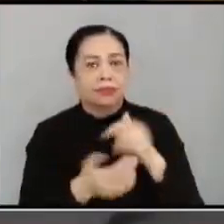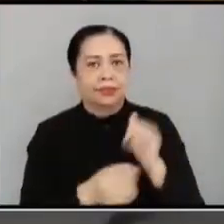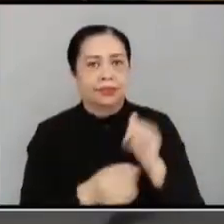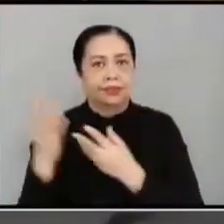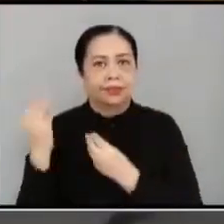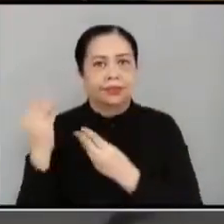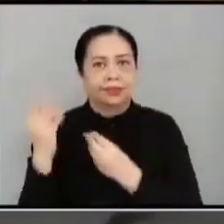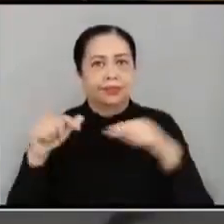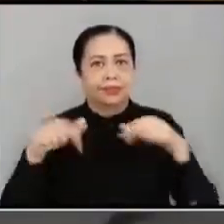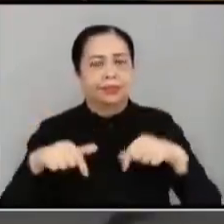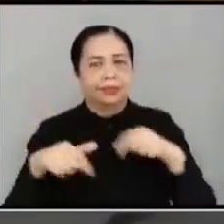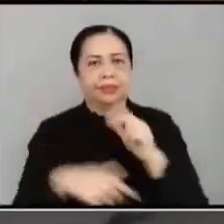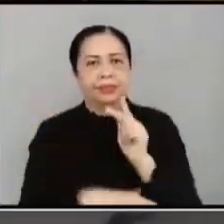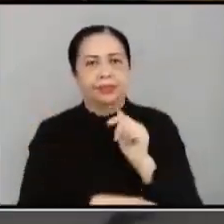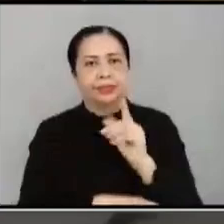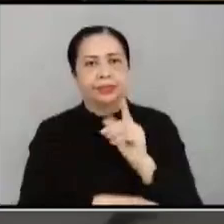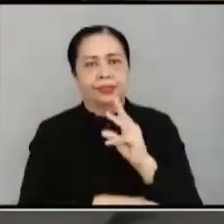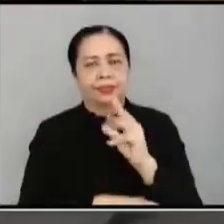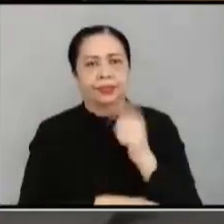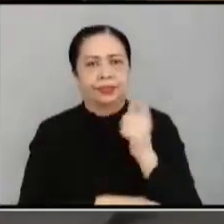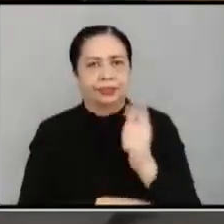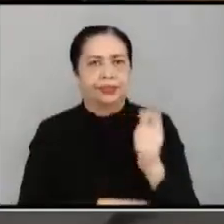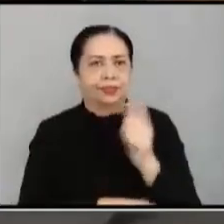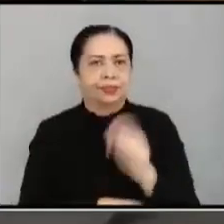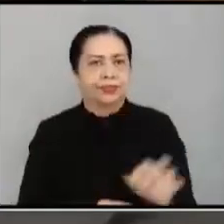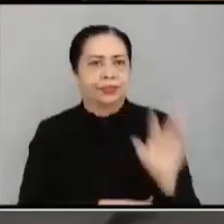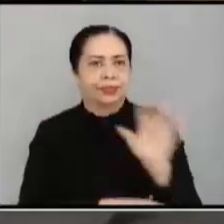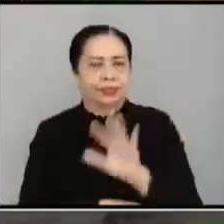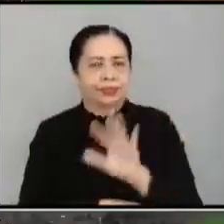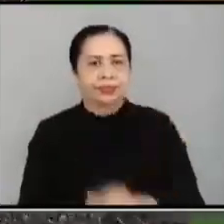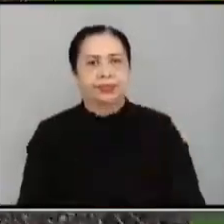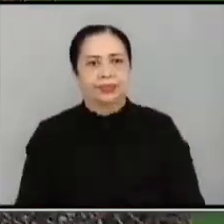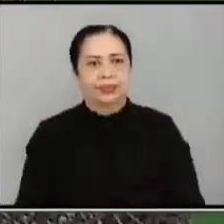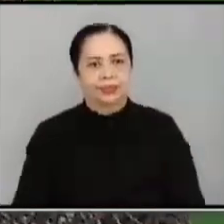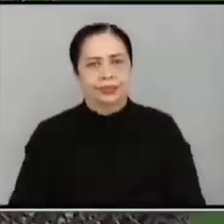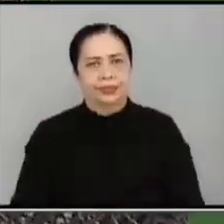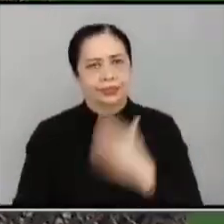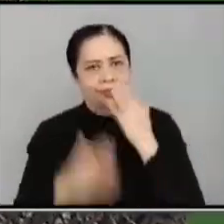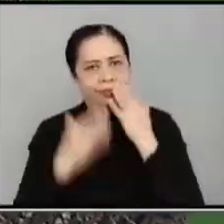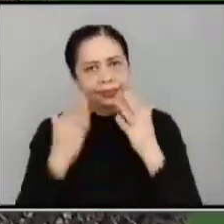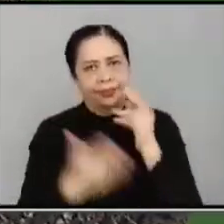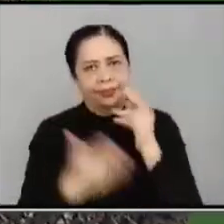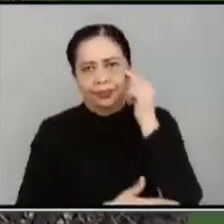sa Kadiwa ngayong Martes ng umaga. Balik sa iyo, Chi. Maraming salamat, Noel Talakay.